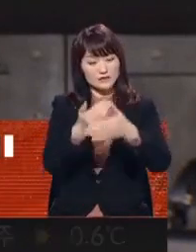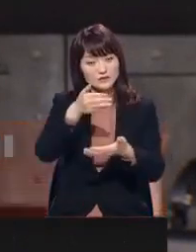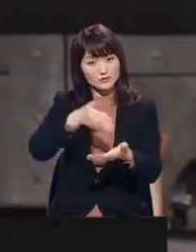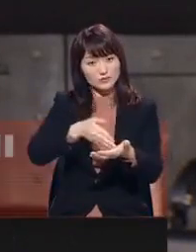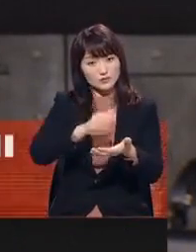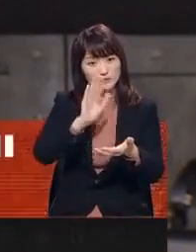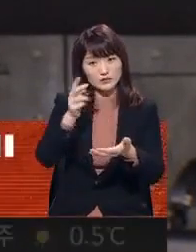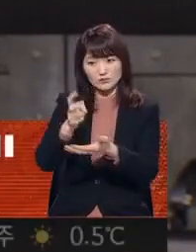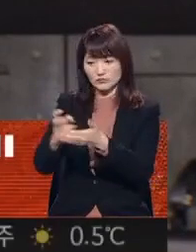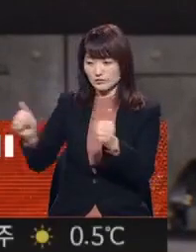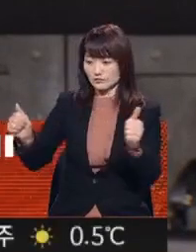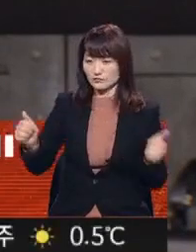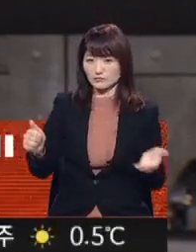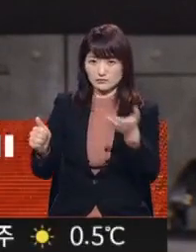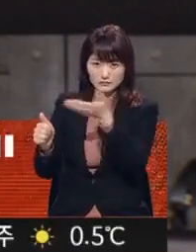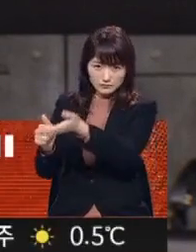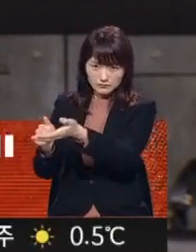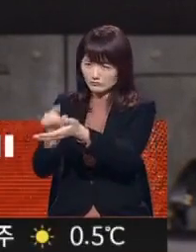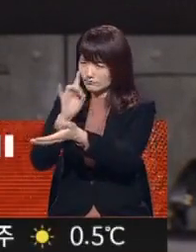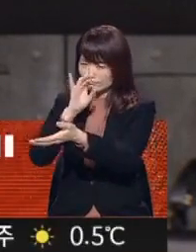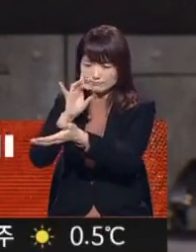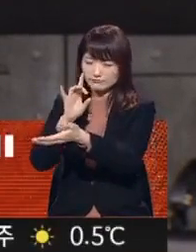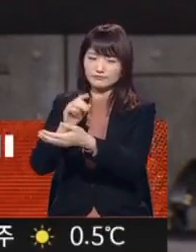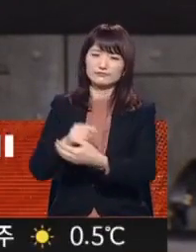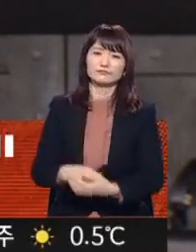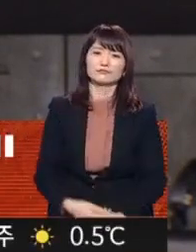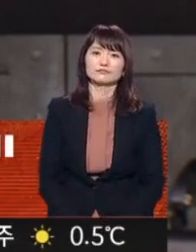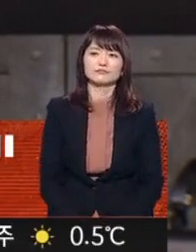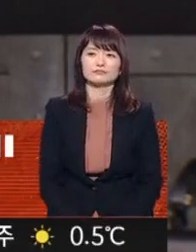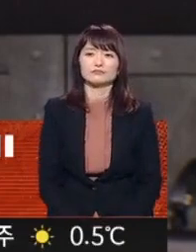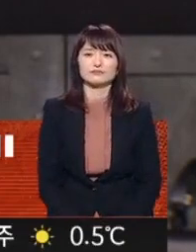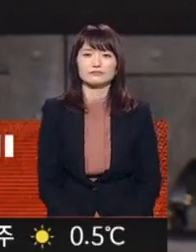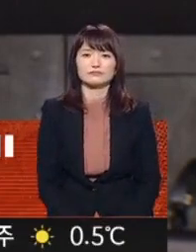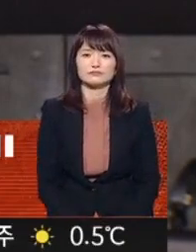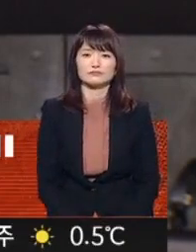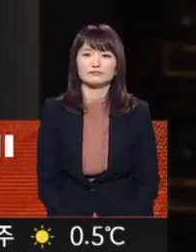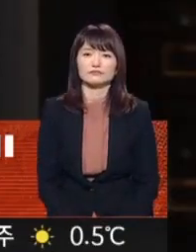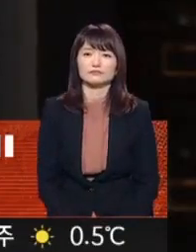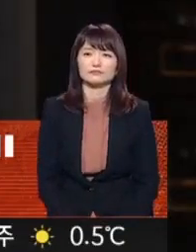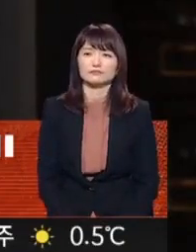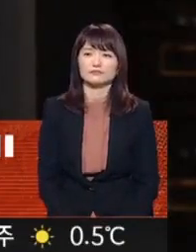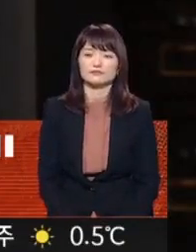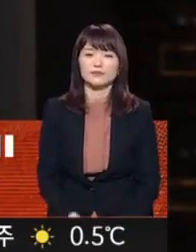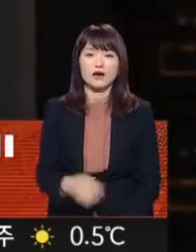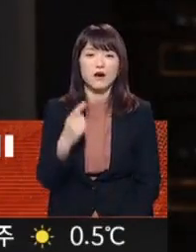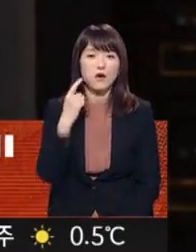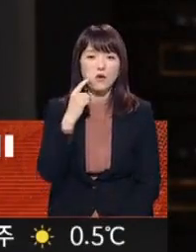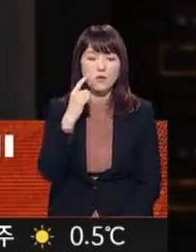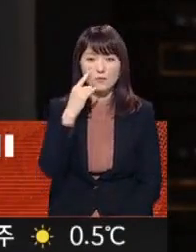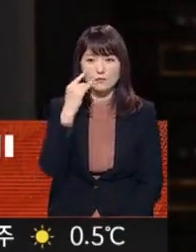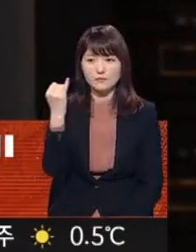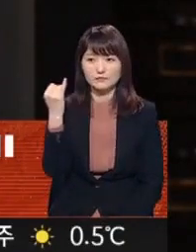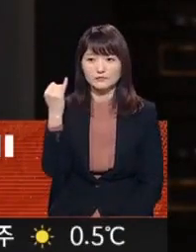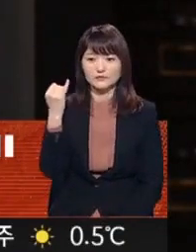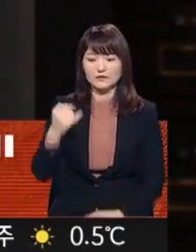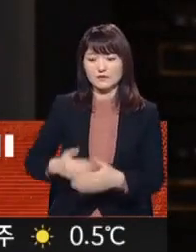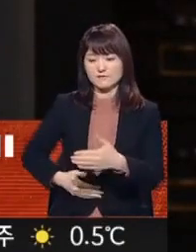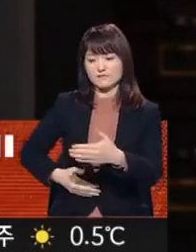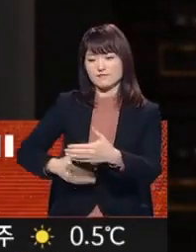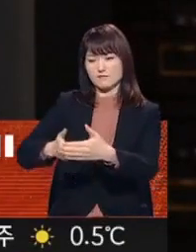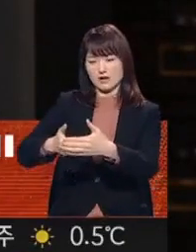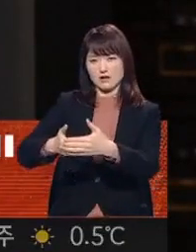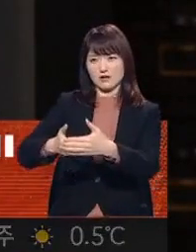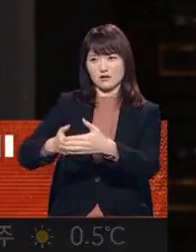헌법재판소에 넘겼는데 헛번째 헌법재판소가 안 된다 이렇게 판시를 했던 겁니다 자 지금이 계모가 말이죠 만삭의 몸이에요